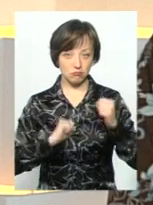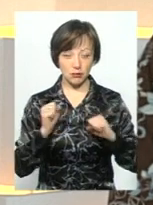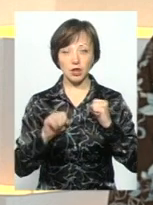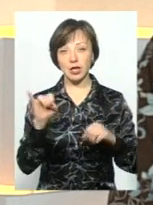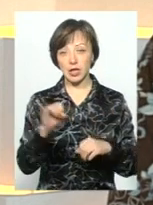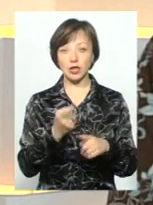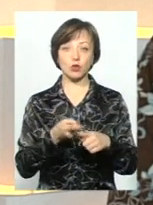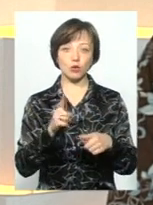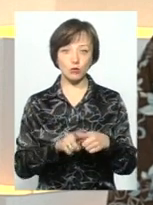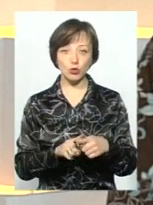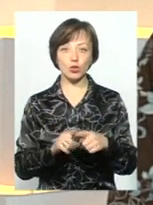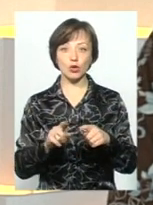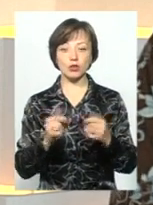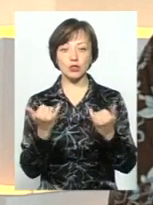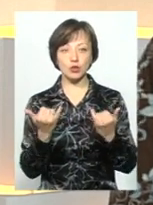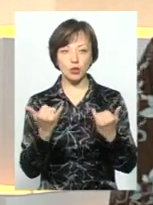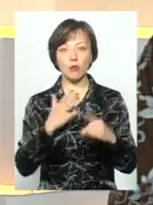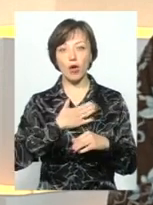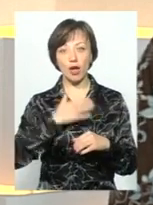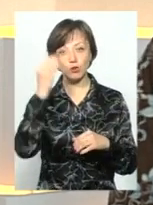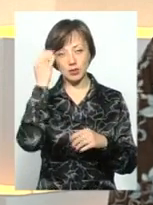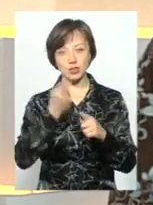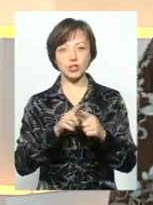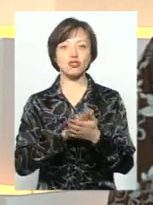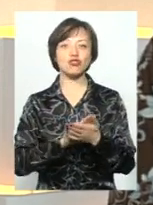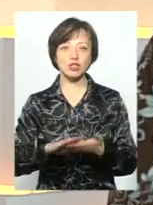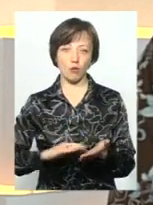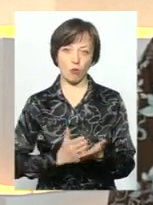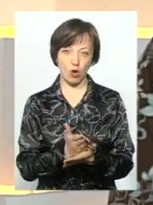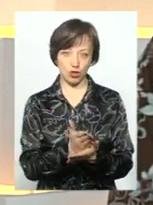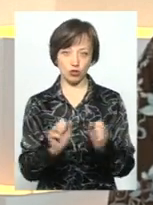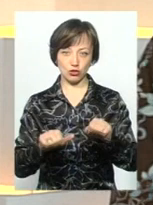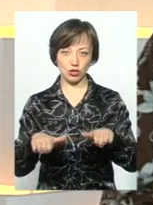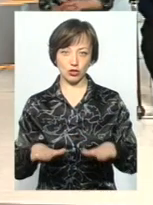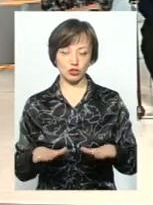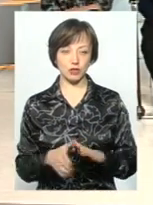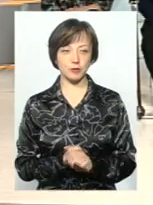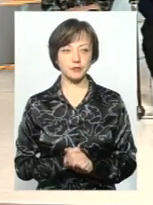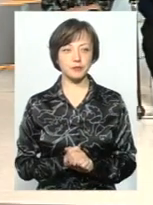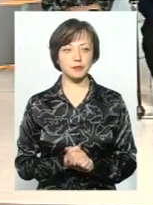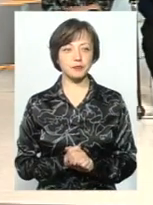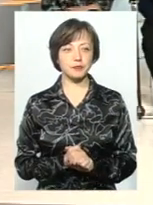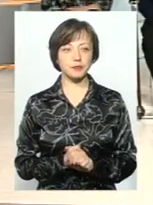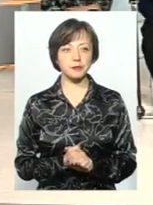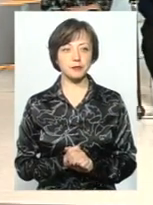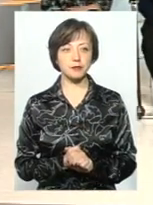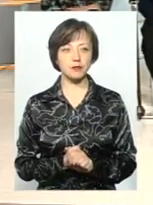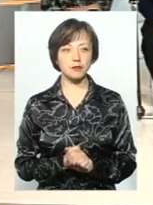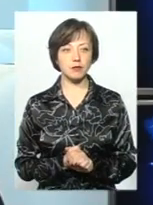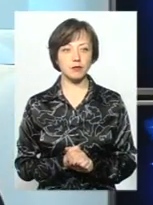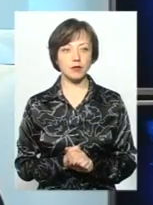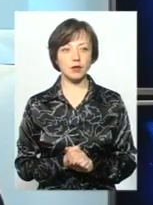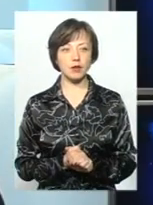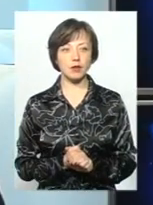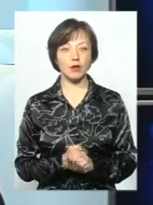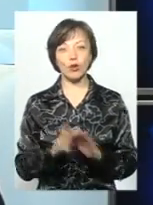і тому таке на сьогодні, моя думка, це чисто політичне рішення. Угу. Дякую. Зараз, пане Михайло, поки відповісте, у